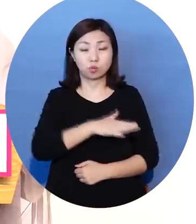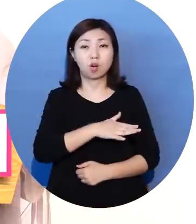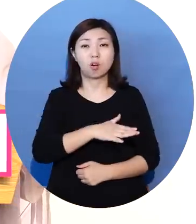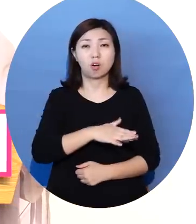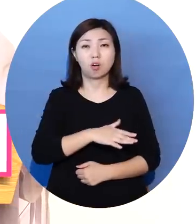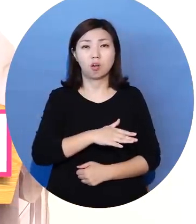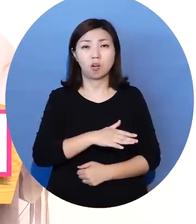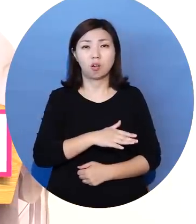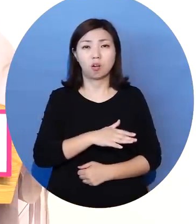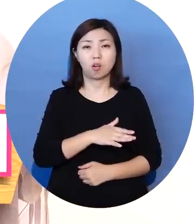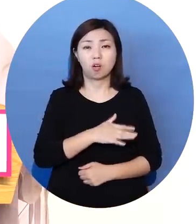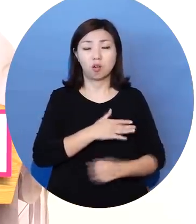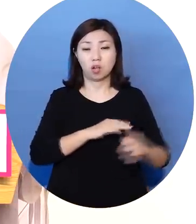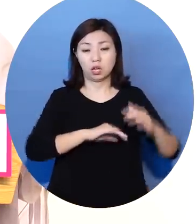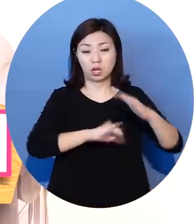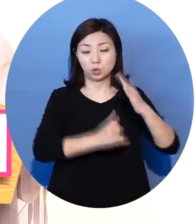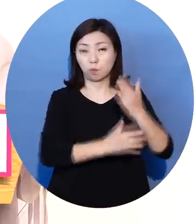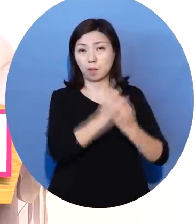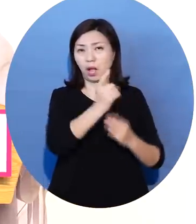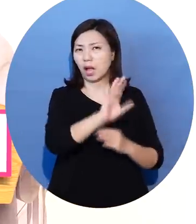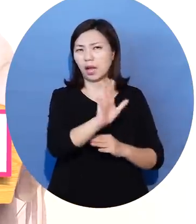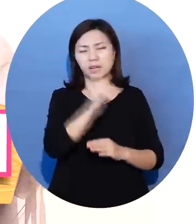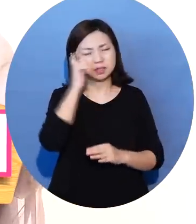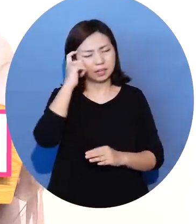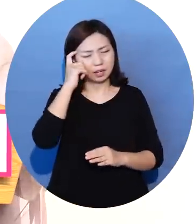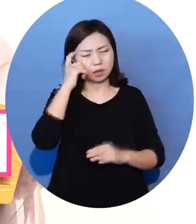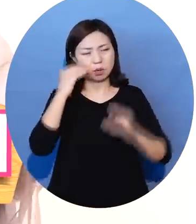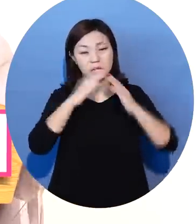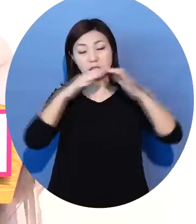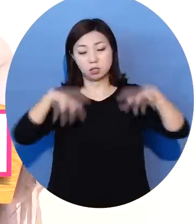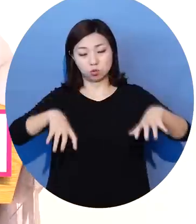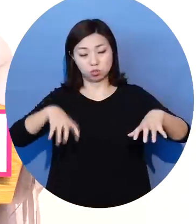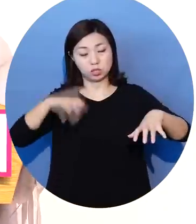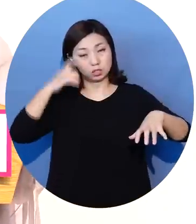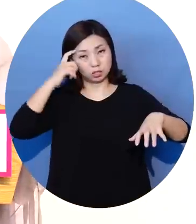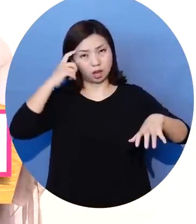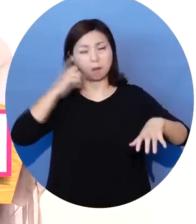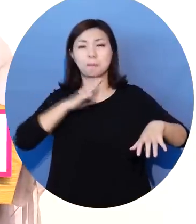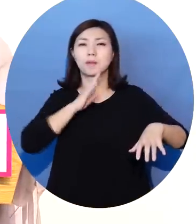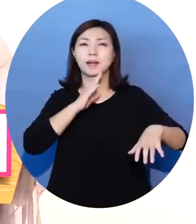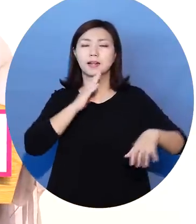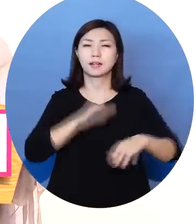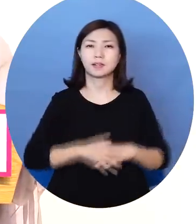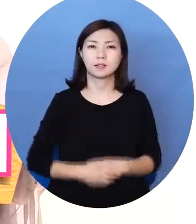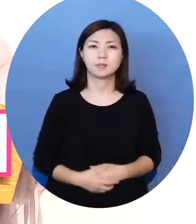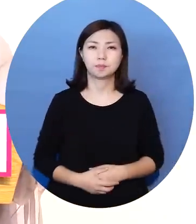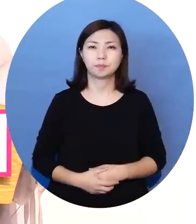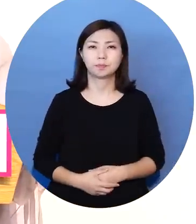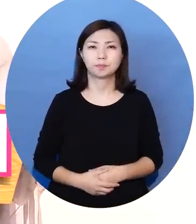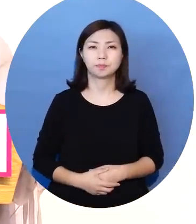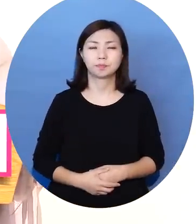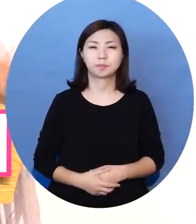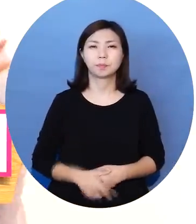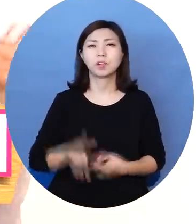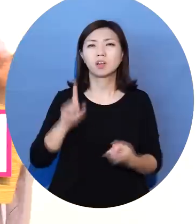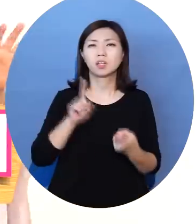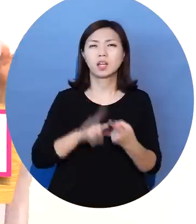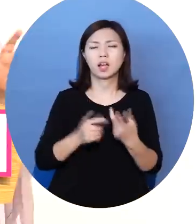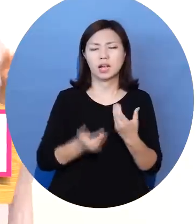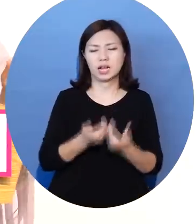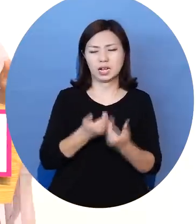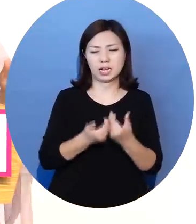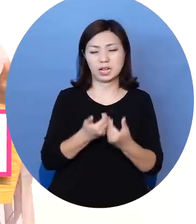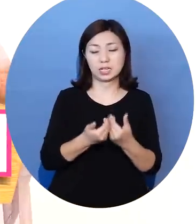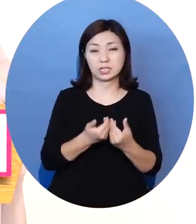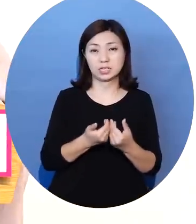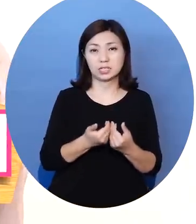한다? 한 가족이라고 생각 안 하고 이웃이라고 생각하는 거예요. 이거의